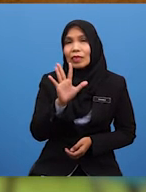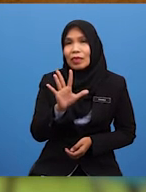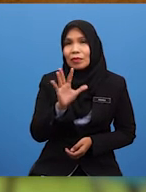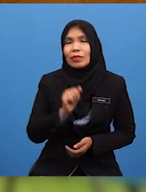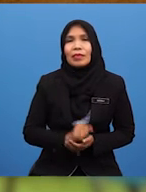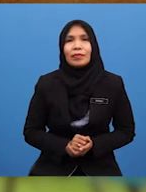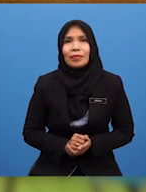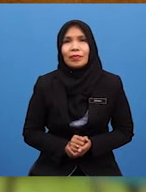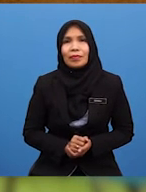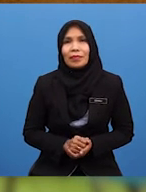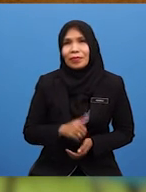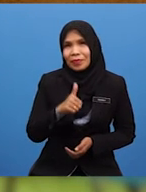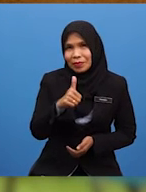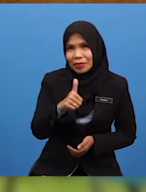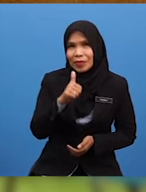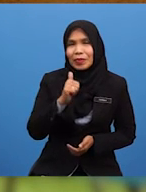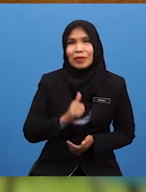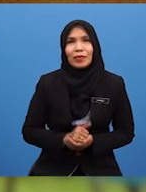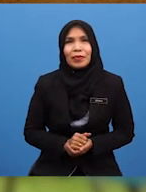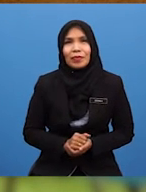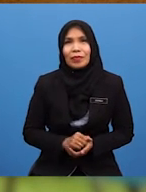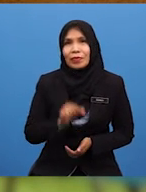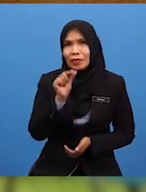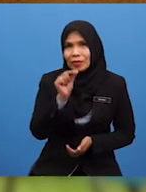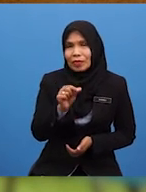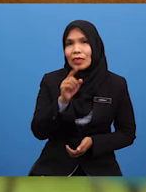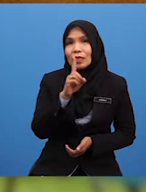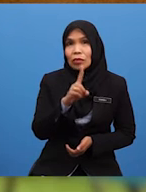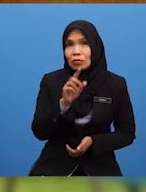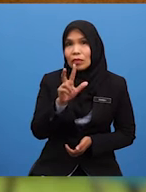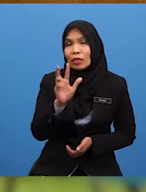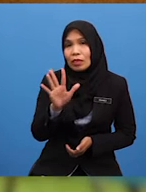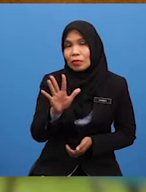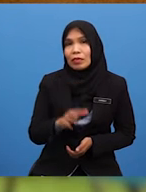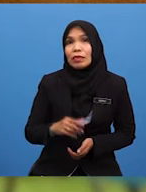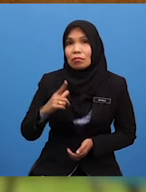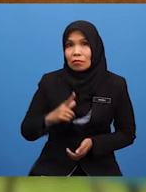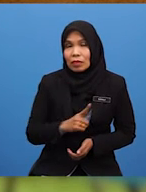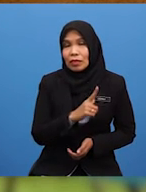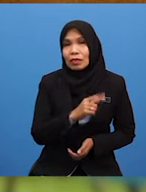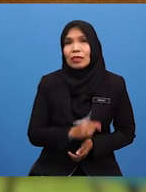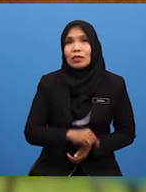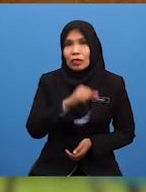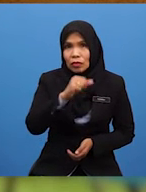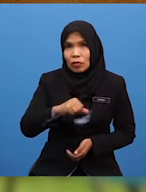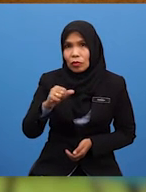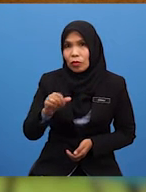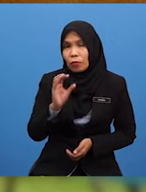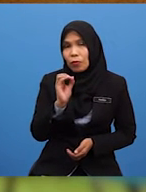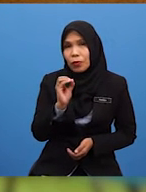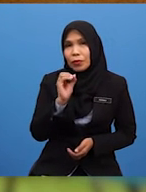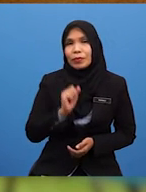1, 3, 5. Bagus. Titik 1, 3, 5 mewakili huruf O.